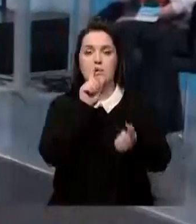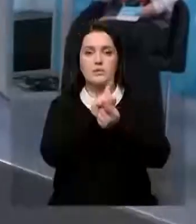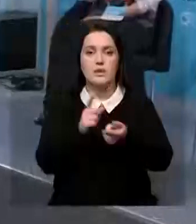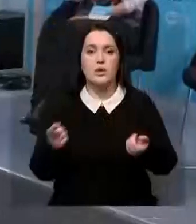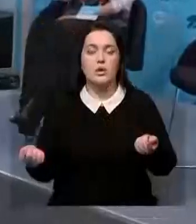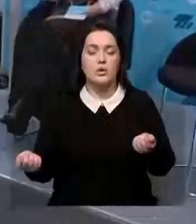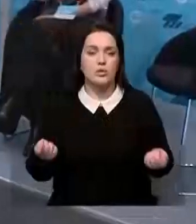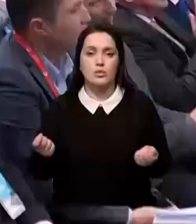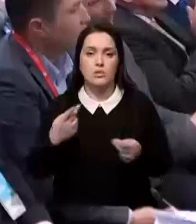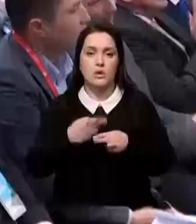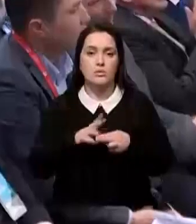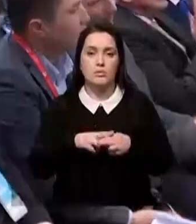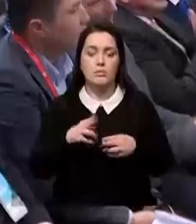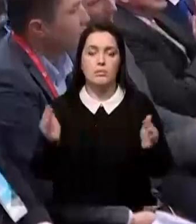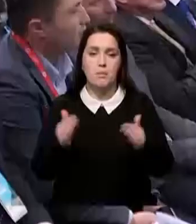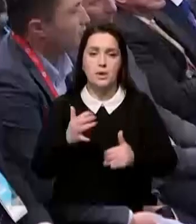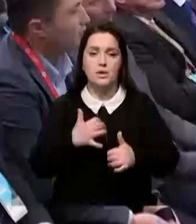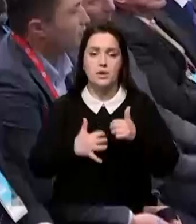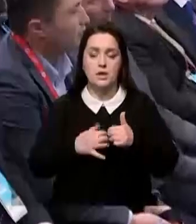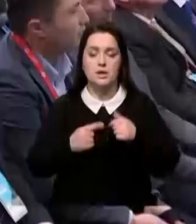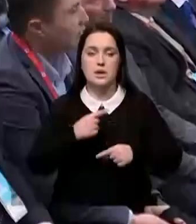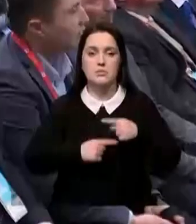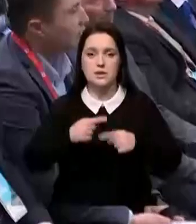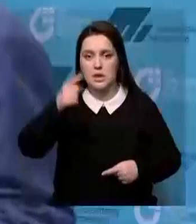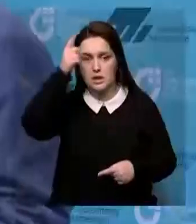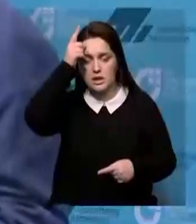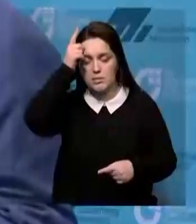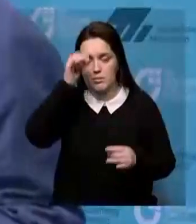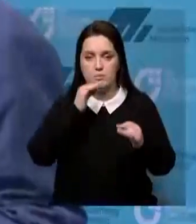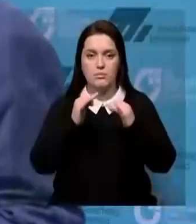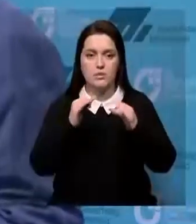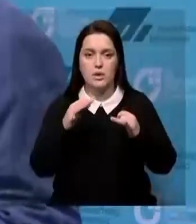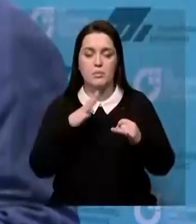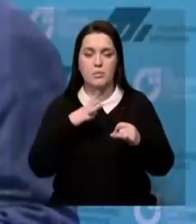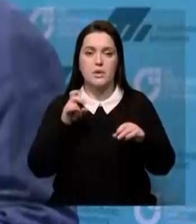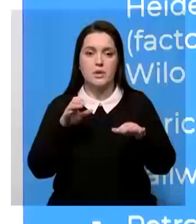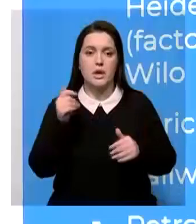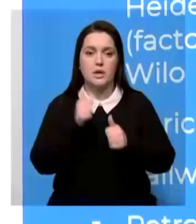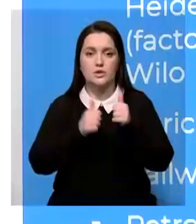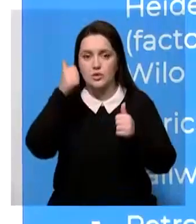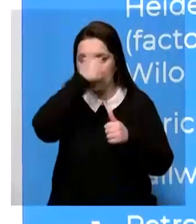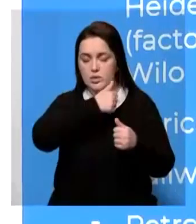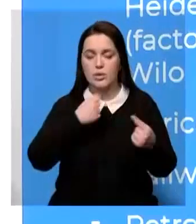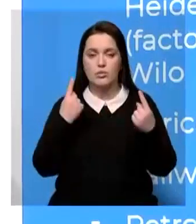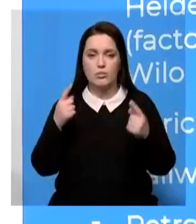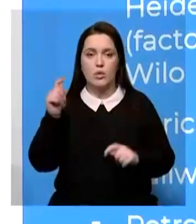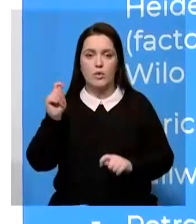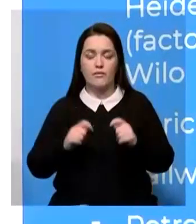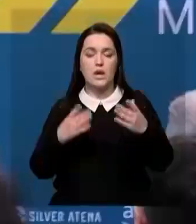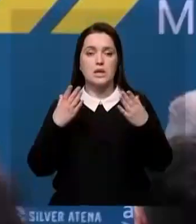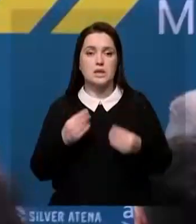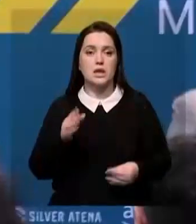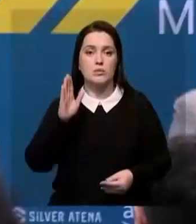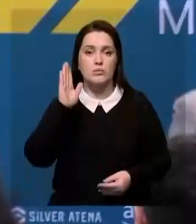руководством Федерального союза малого и среднего бизнеса Германии. Переговоры прошли на полях ежегодного крупнейшего форума «День